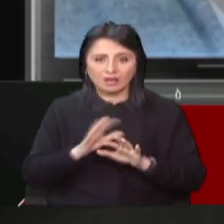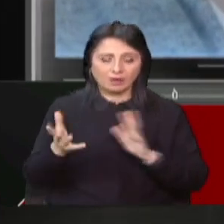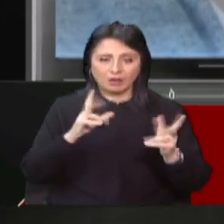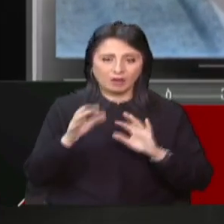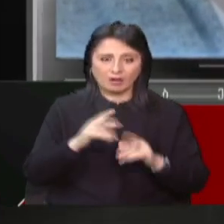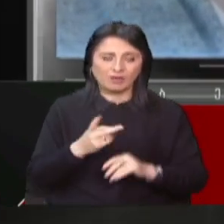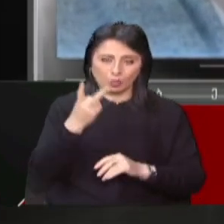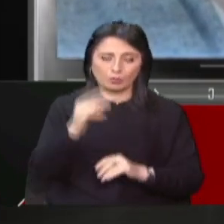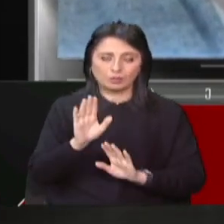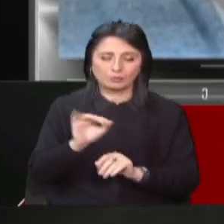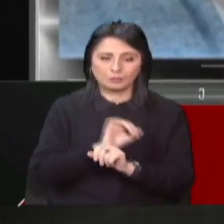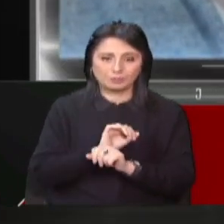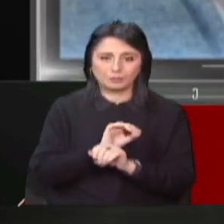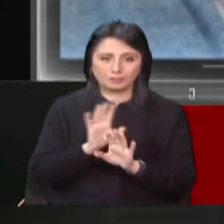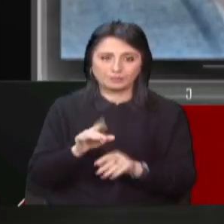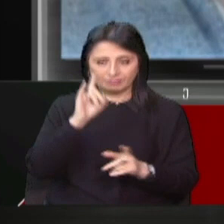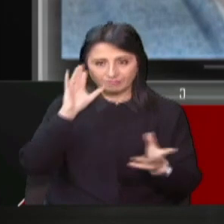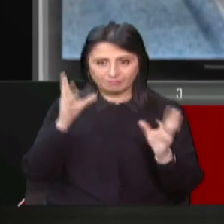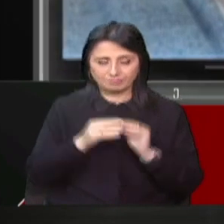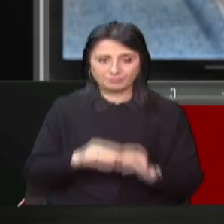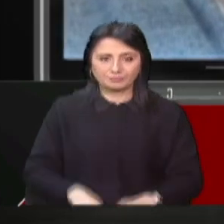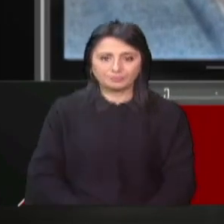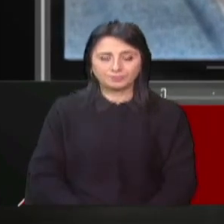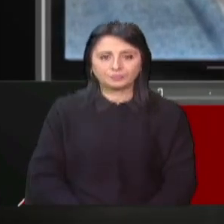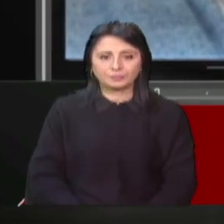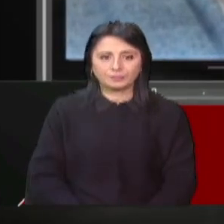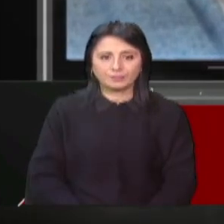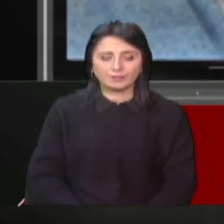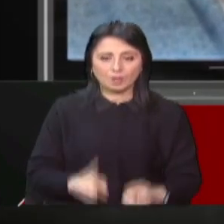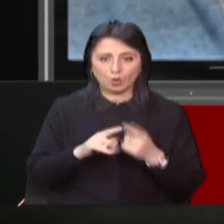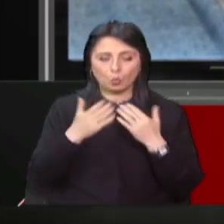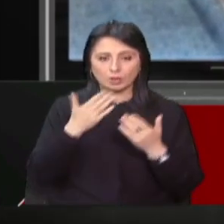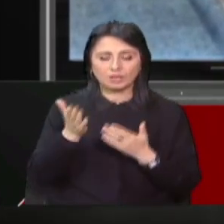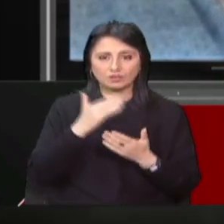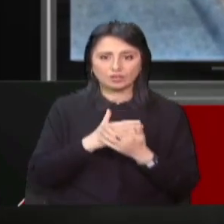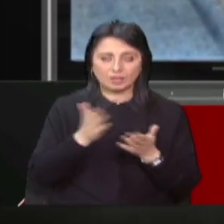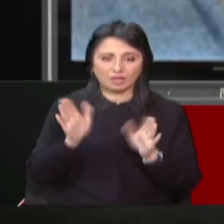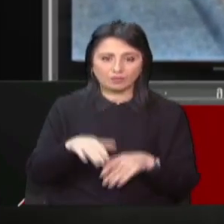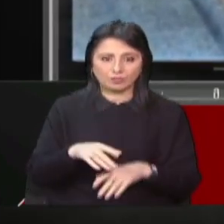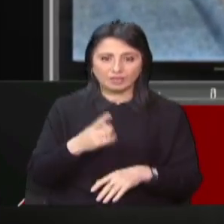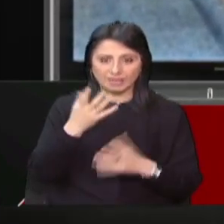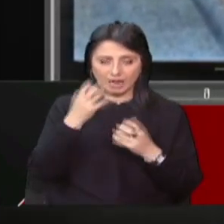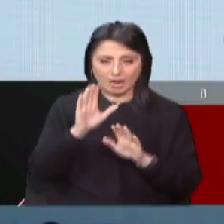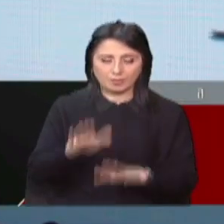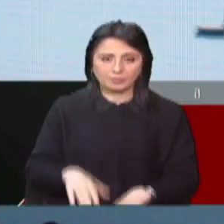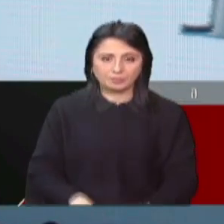ასეთი გადაწყვეტილება მივიღეთ ერთობლივად ყველამ მათთან კომუნიკაციის შედეგად, რომ დაგვეტოვებინა კიდევ ერთი ღამით იქ.